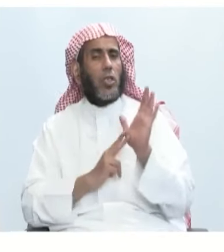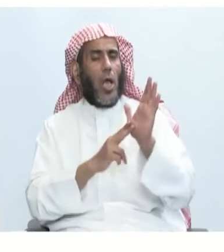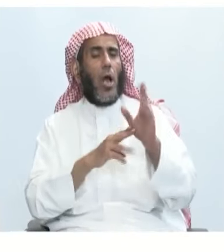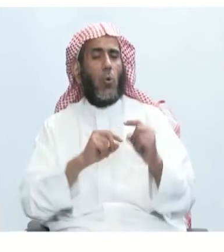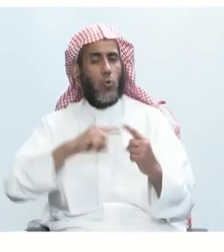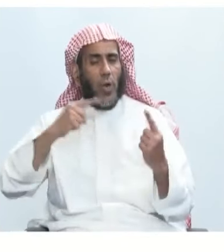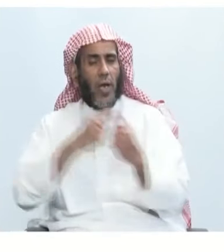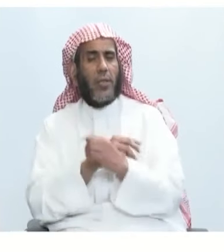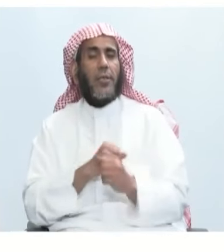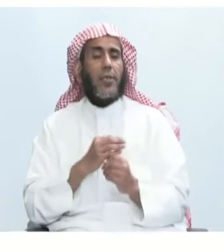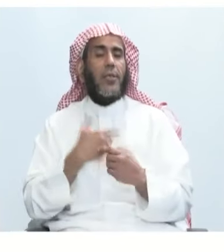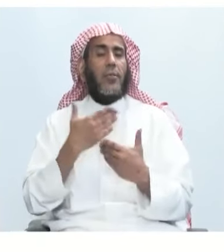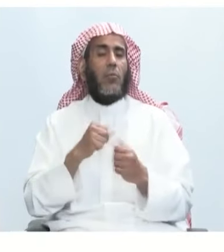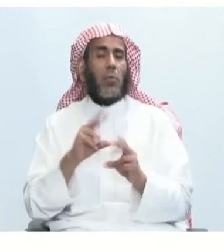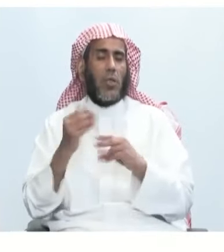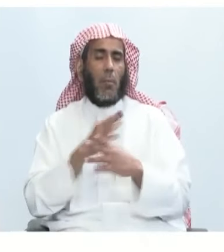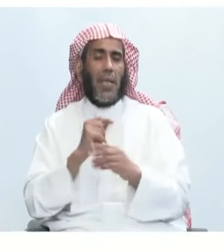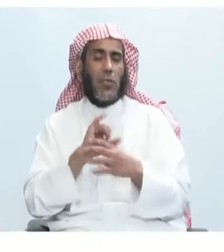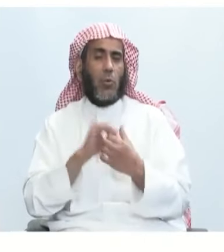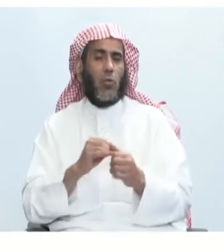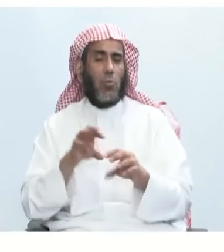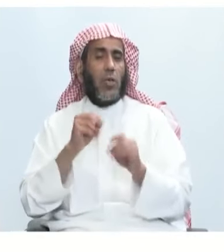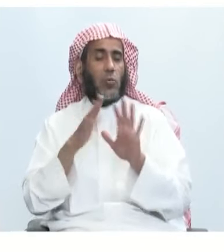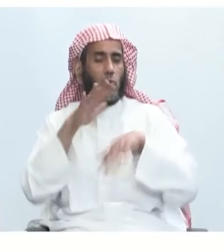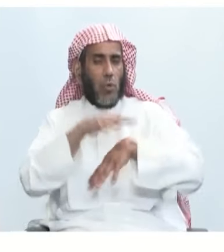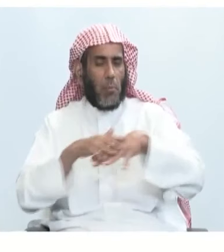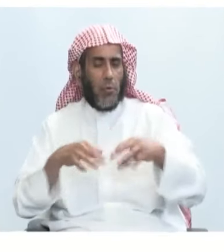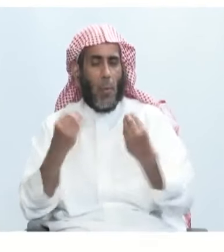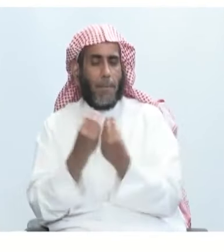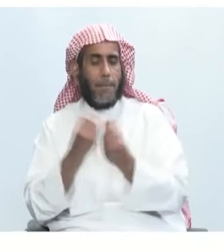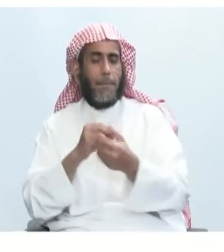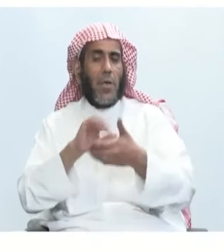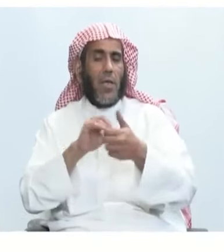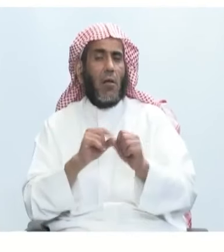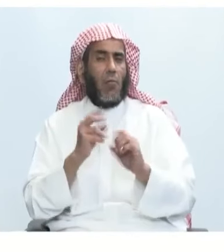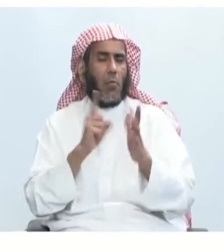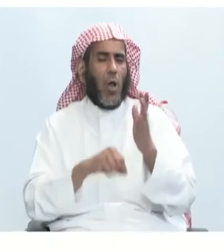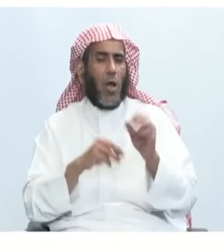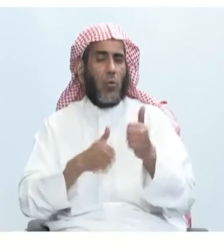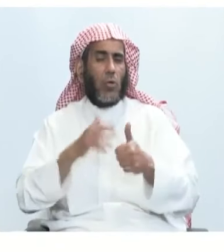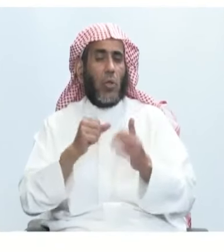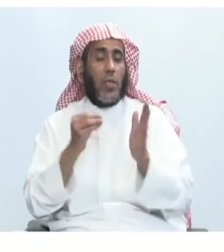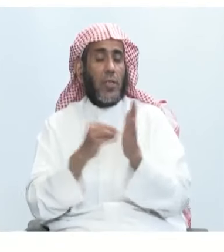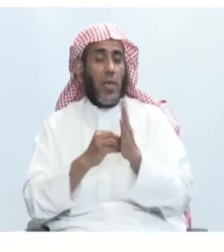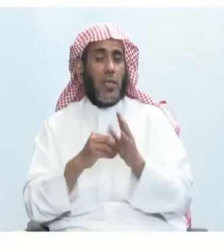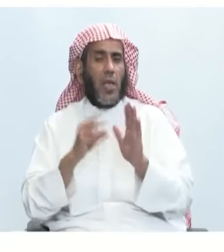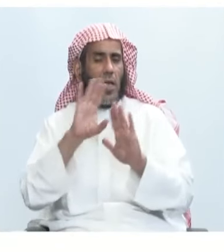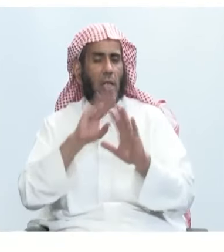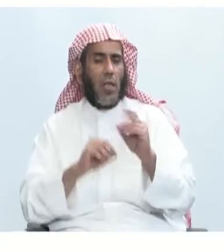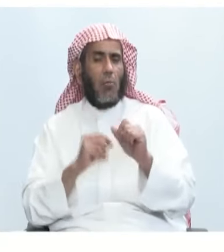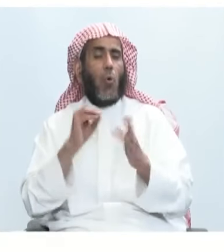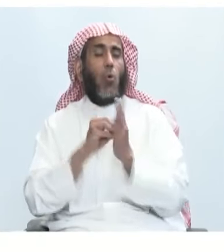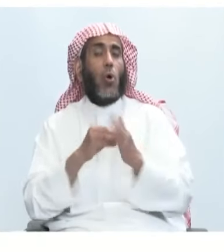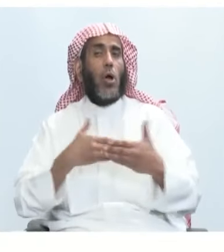والنقض ثم ستتحدث ايضا بينها وبين زملاك ثم تصمم جدولا مع زملائك في ملاحظه والتقويم وتضع درجات لهذا الجدول موضوع